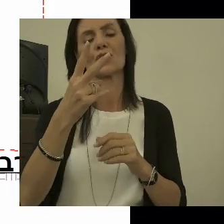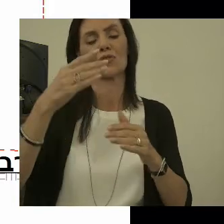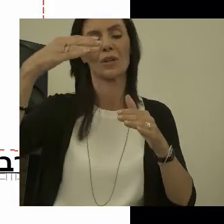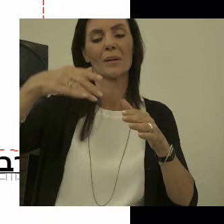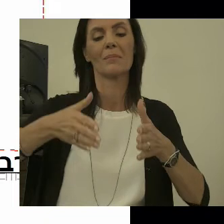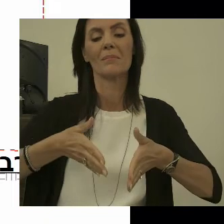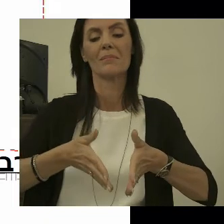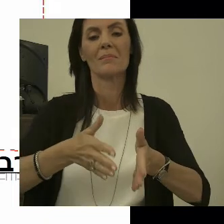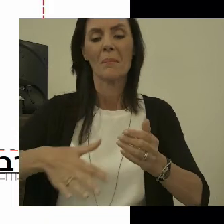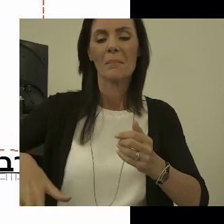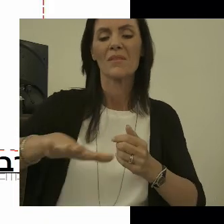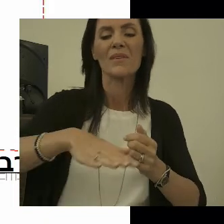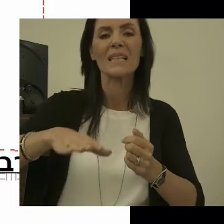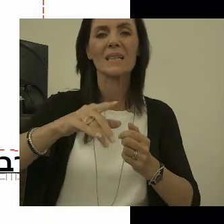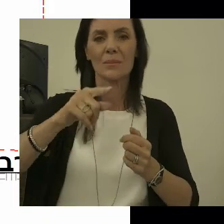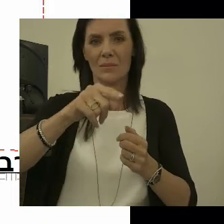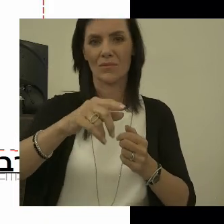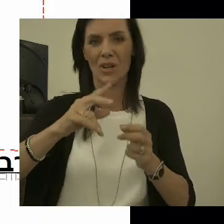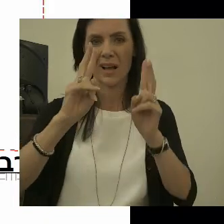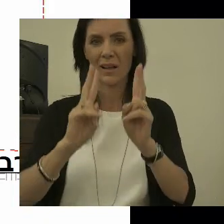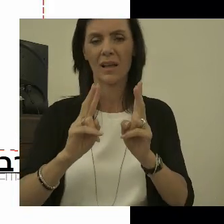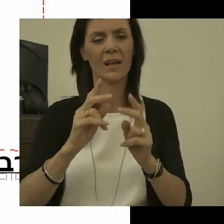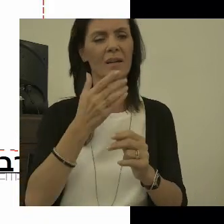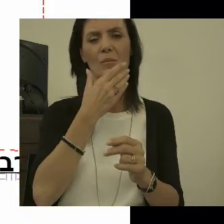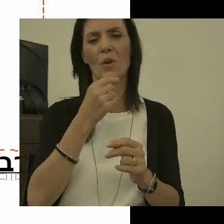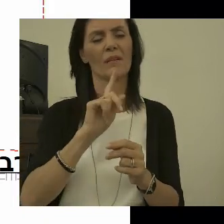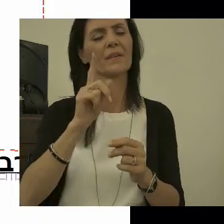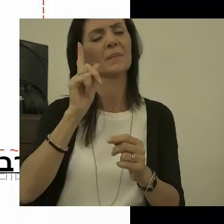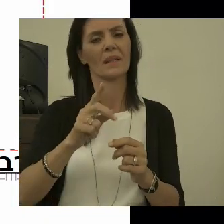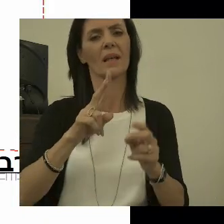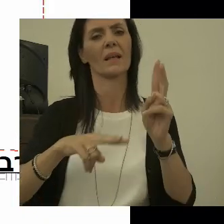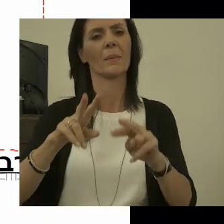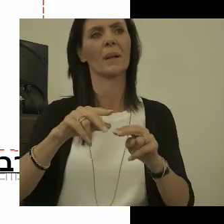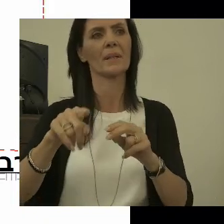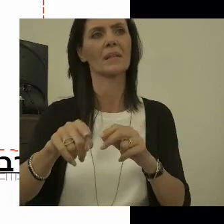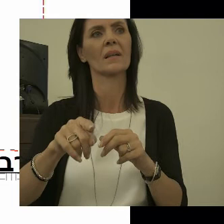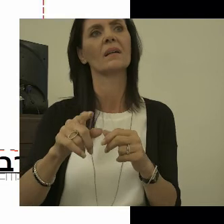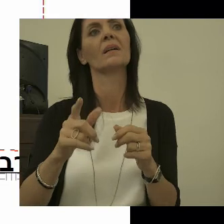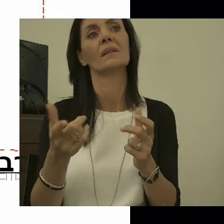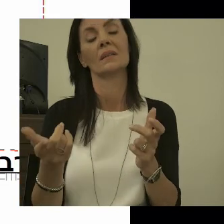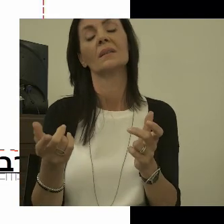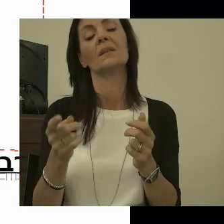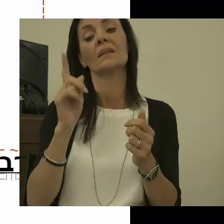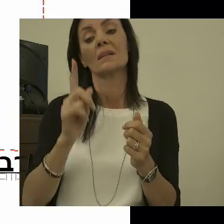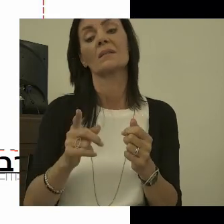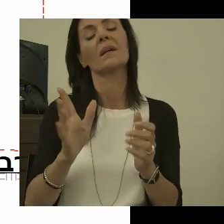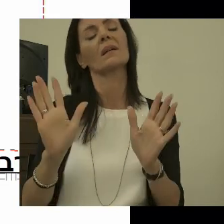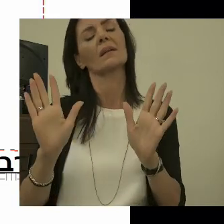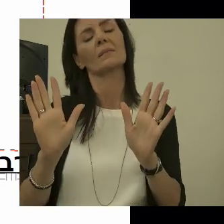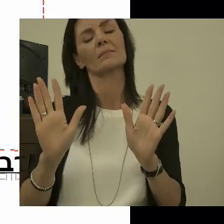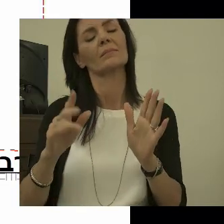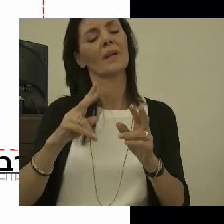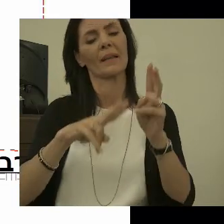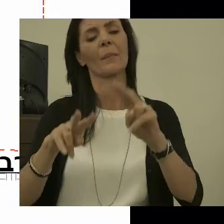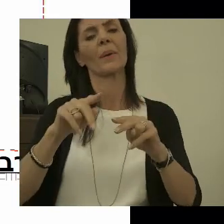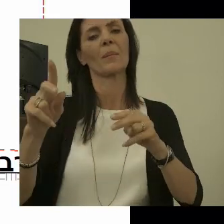מעוצבים, ממש לא מטופלים, עם פתחים לא יפים של מחסנים. אין ספק שצריך לטפל בזה. בואו תראה אבל את החזית. צריך לחשוב על הפרויקט מחדש, בואו נוריד אותו. טוב,